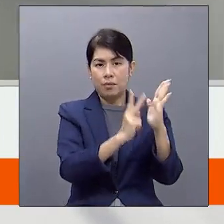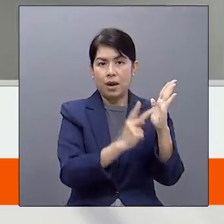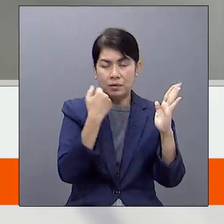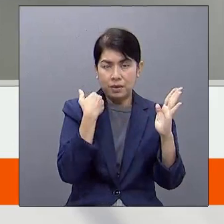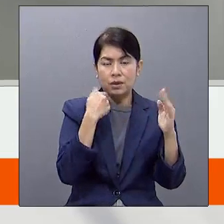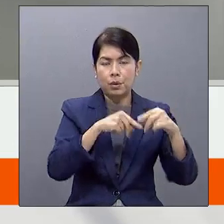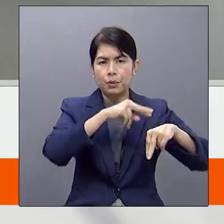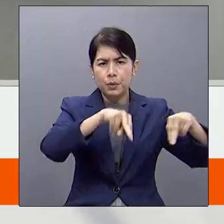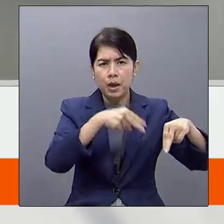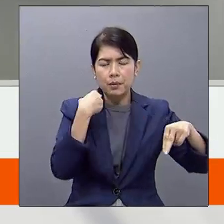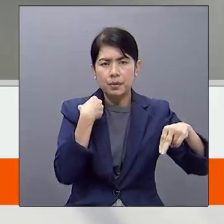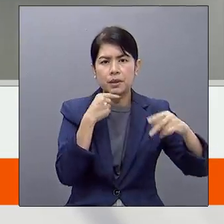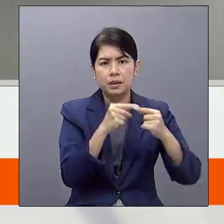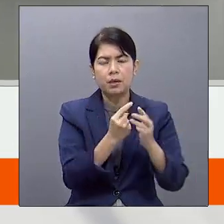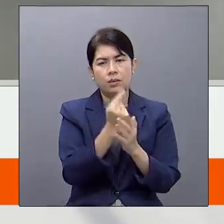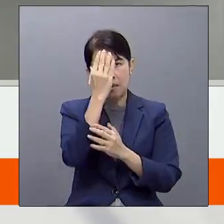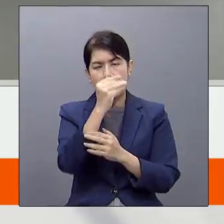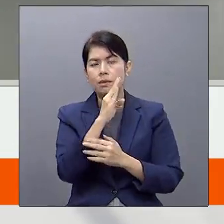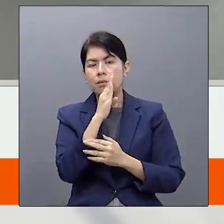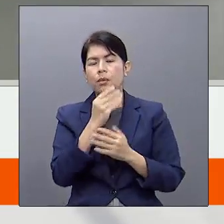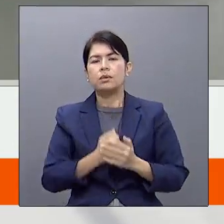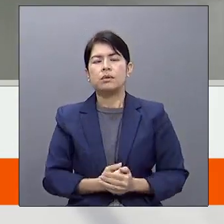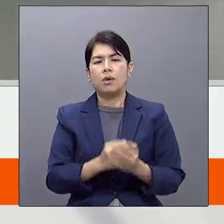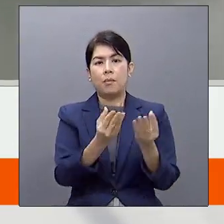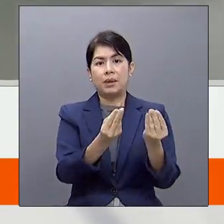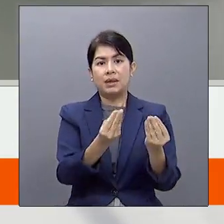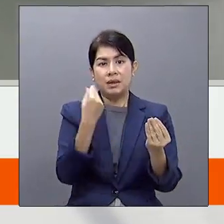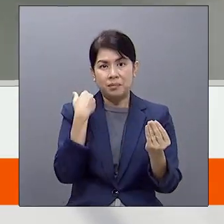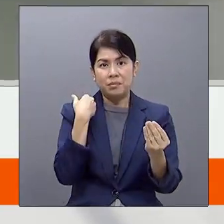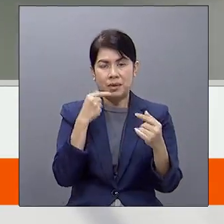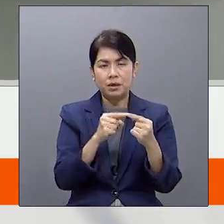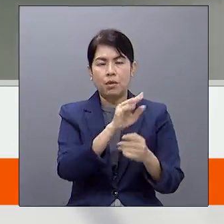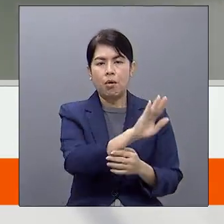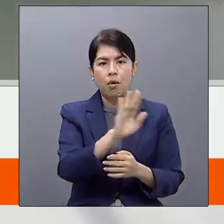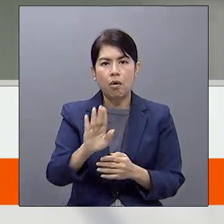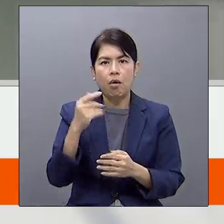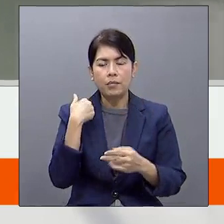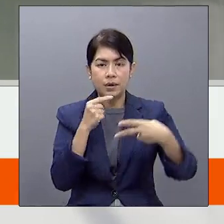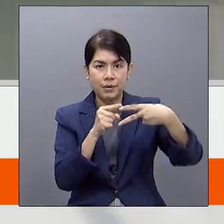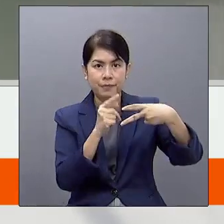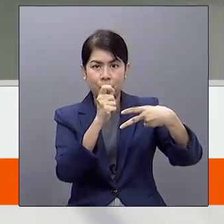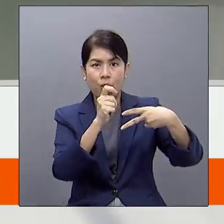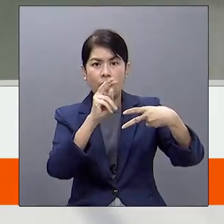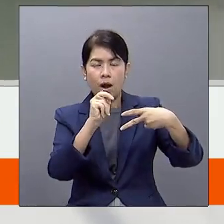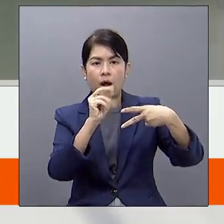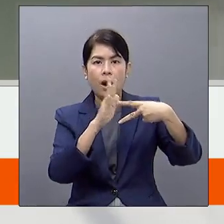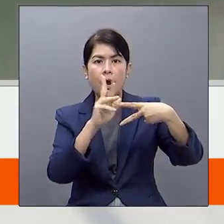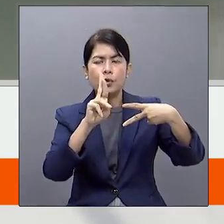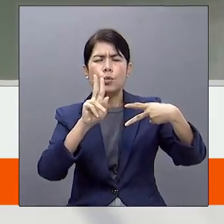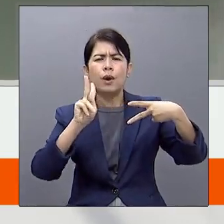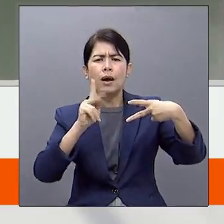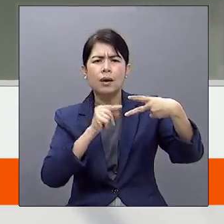ที่100เลยครับก็จะเป็นพื้นที่ป่าสงวนกับป่าอนุรักษ์เนี่ยแบ่งกันประมาณสัก 35% ครับประมาณรวมกันแล้ว